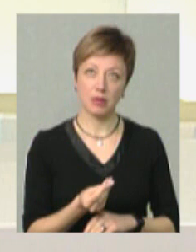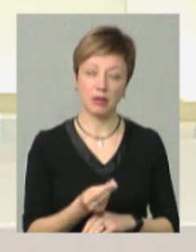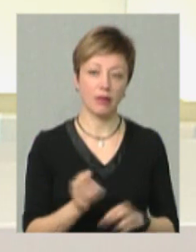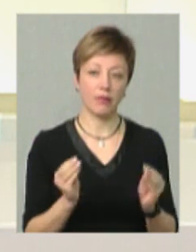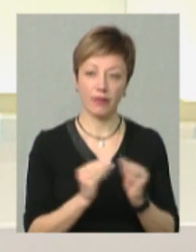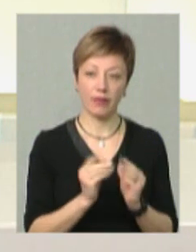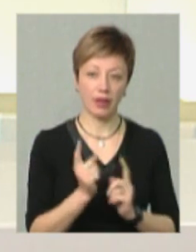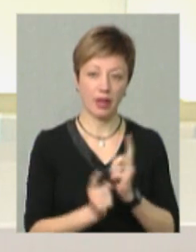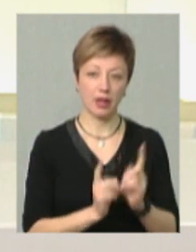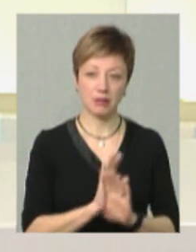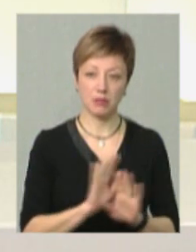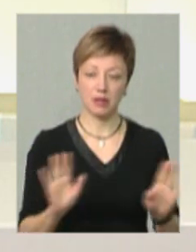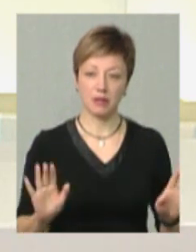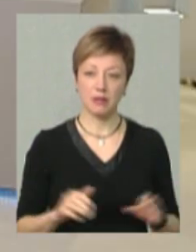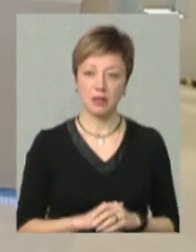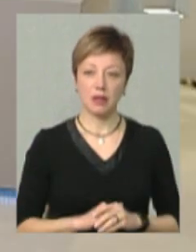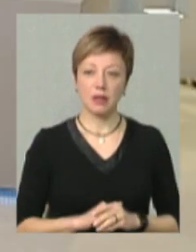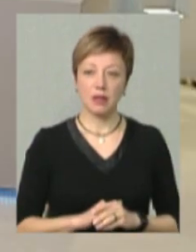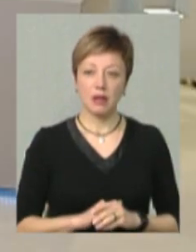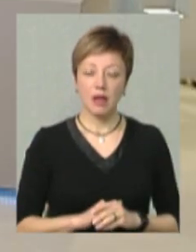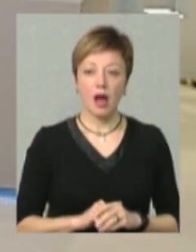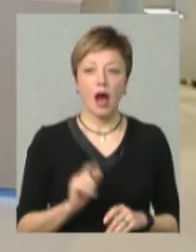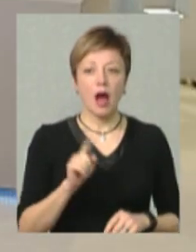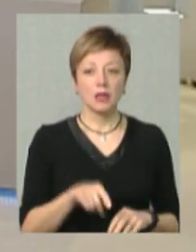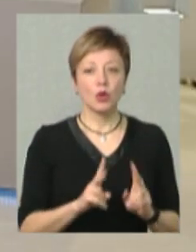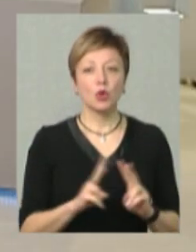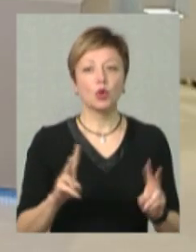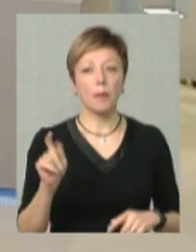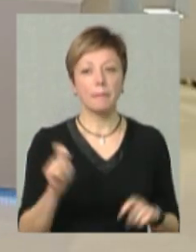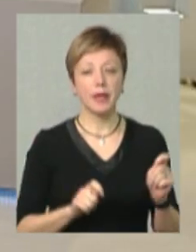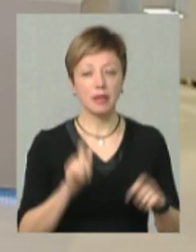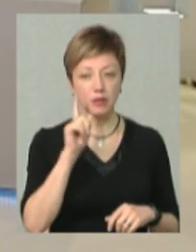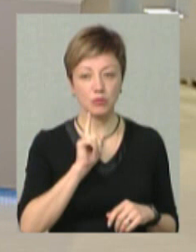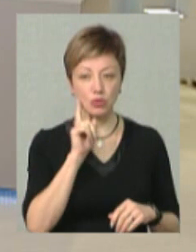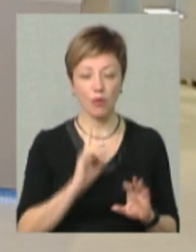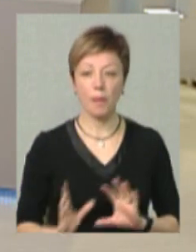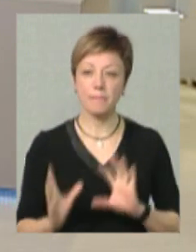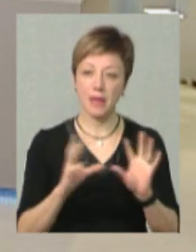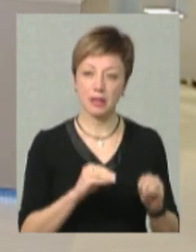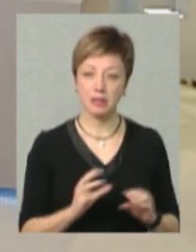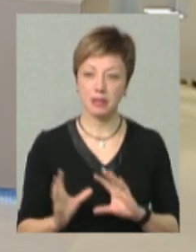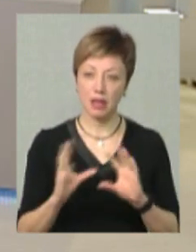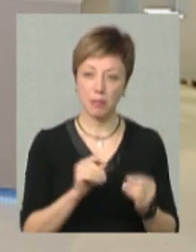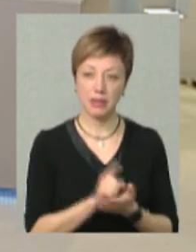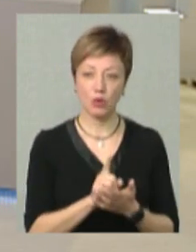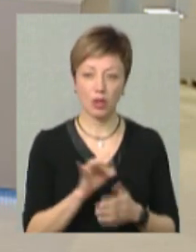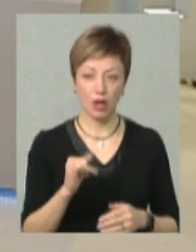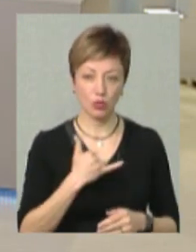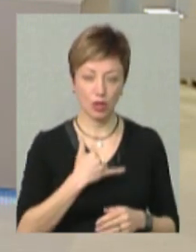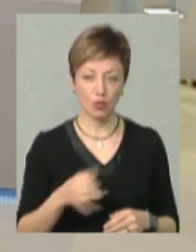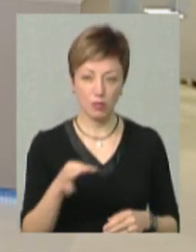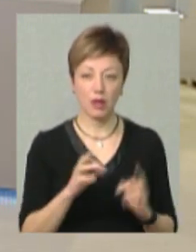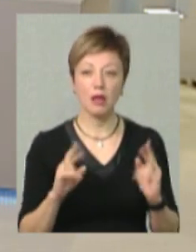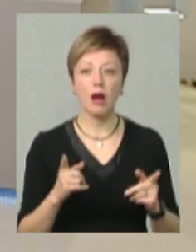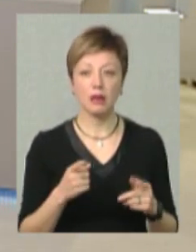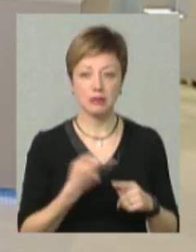не змінився. А ті, хто приїхали, тимчасово переселені пенсіонери до нашої області,